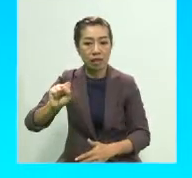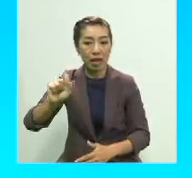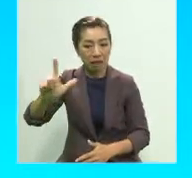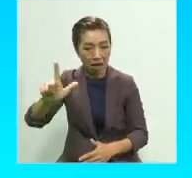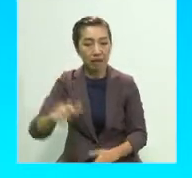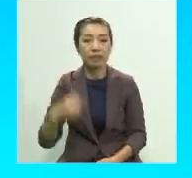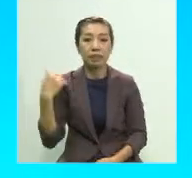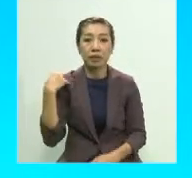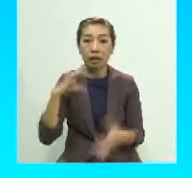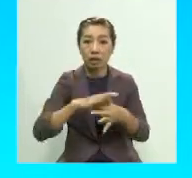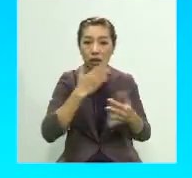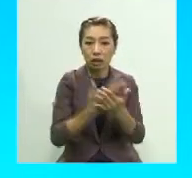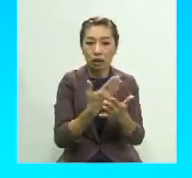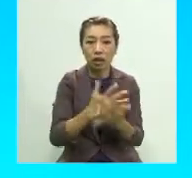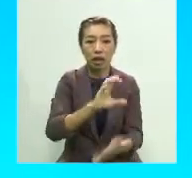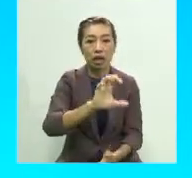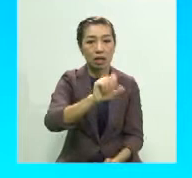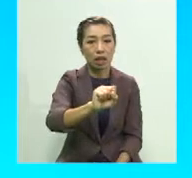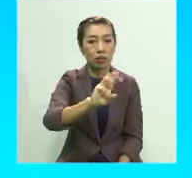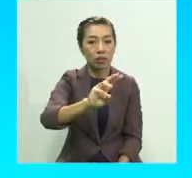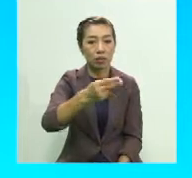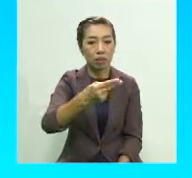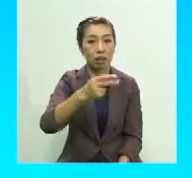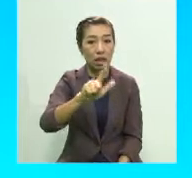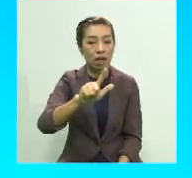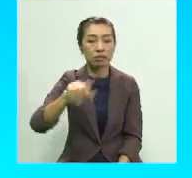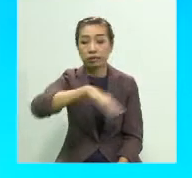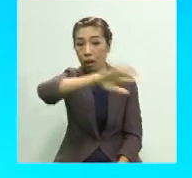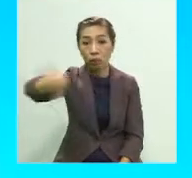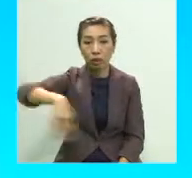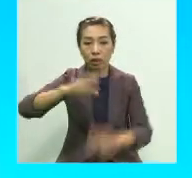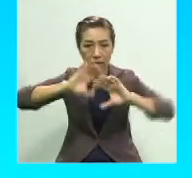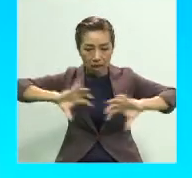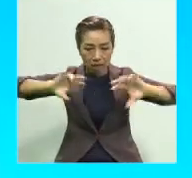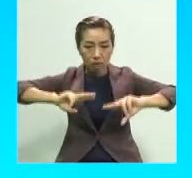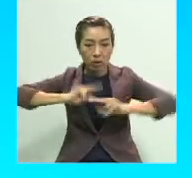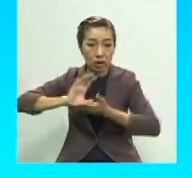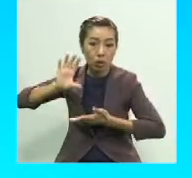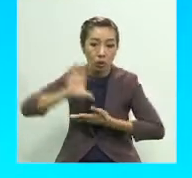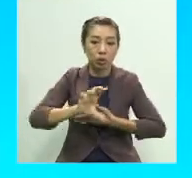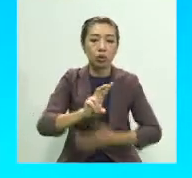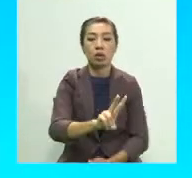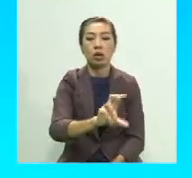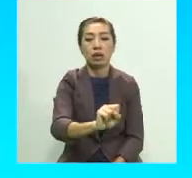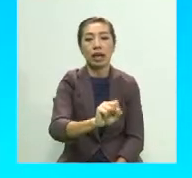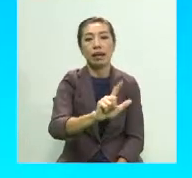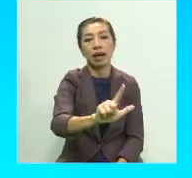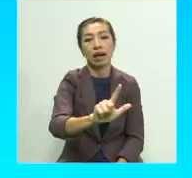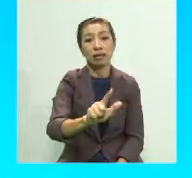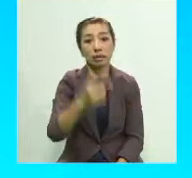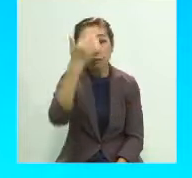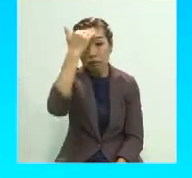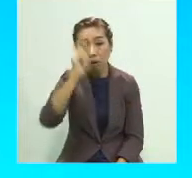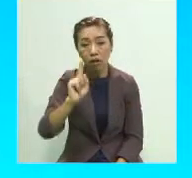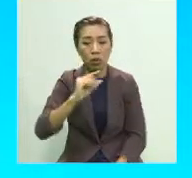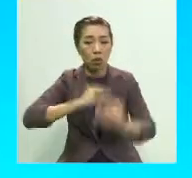ผลตอบแทนทางการเงิน 560,000 ล้านบาททั้งหมดค่ะรัฐบาลเป็นผู้ลงทุนประมาณ 200,000 ล้านบาทนะคะเพราะว่า